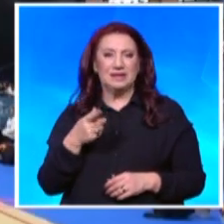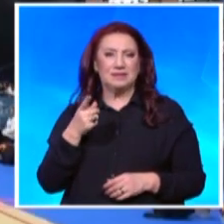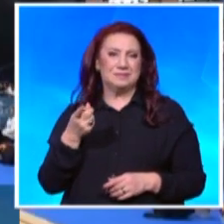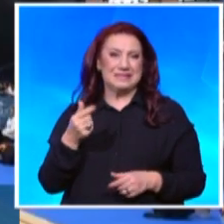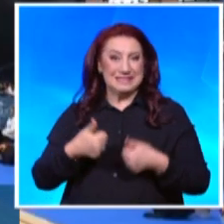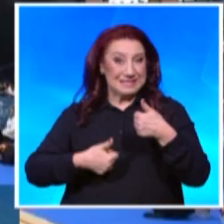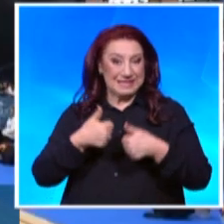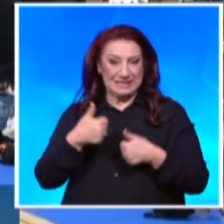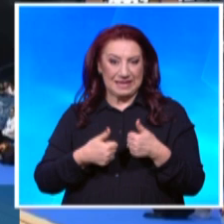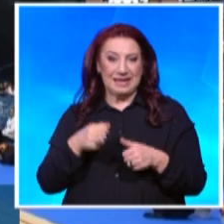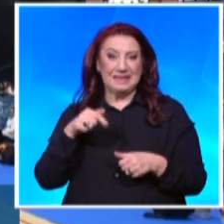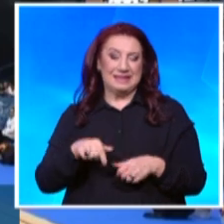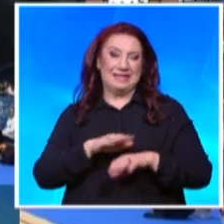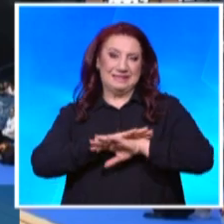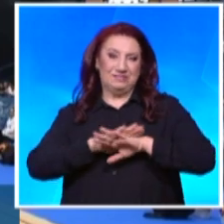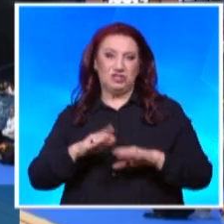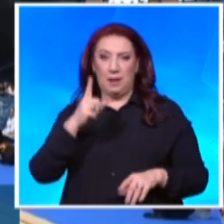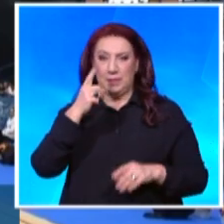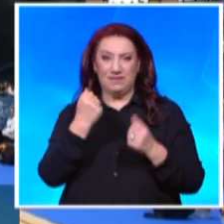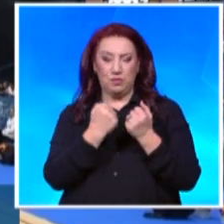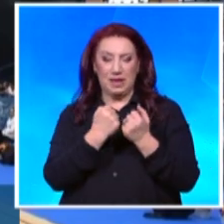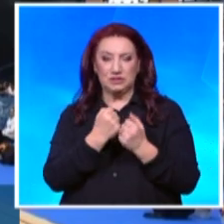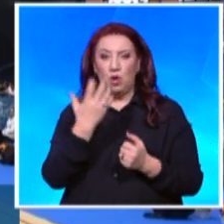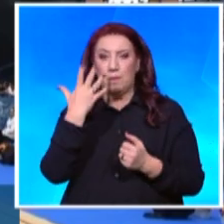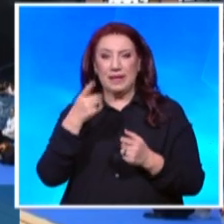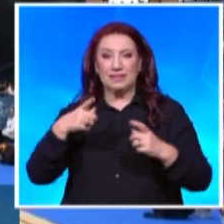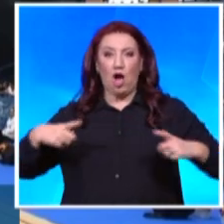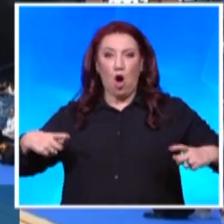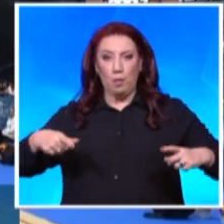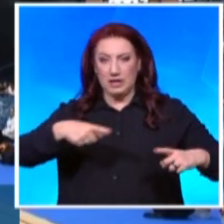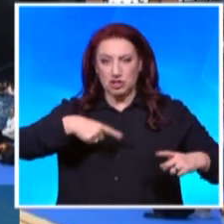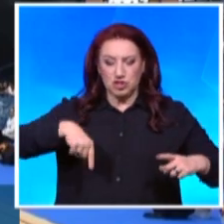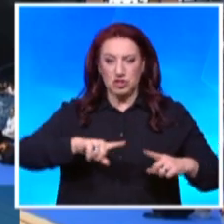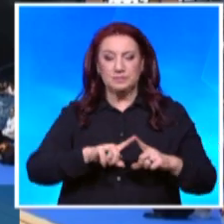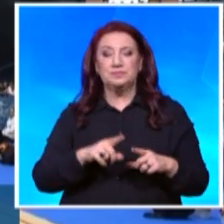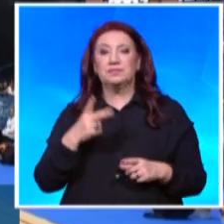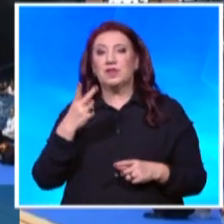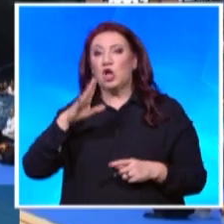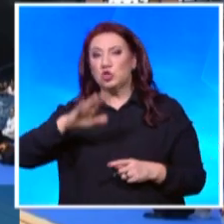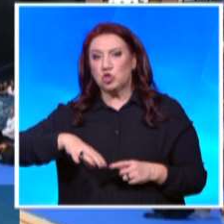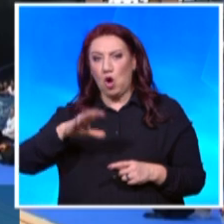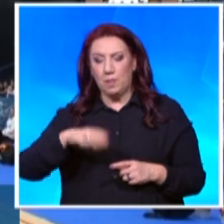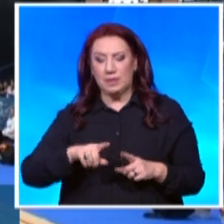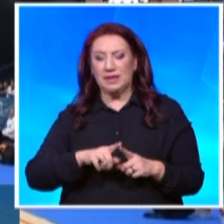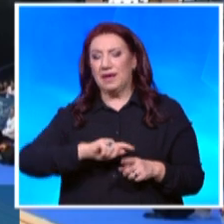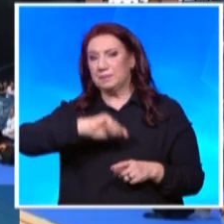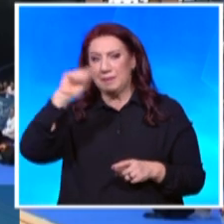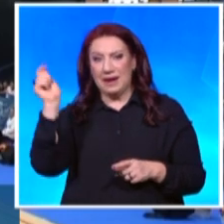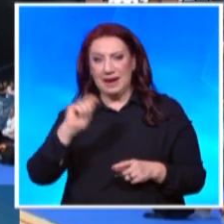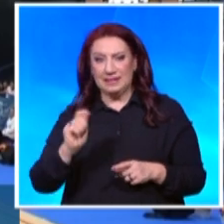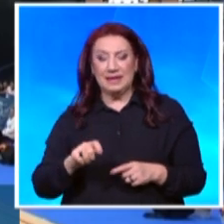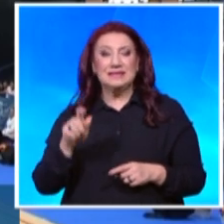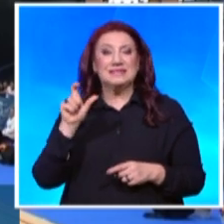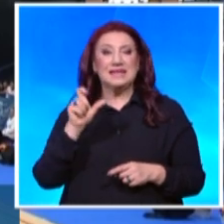Весела Димитрова завърши на първо място в финалите на 5 обръча и на 2 топки, както и на 3 ленти. В индивидуалната надпревара Стиляна Николова триумфира